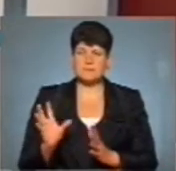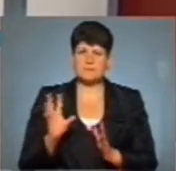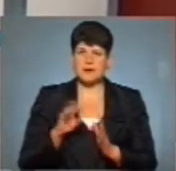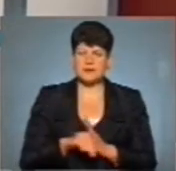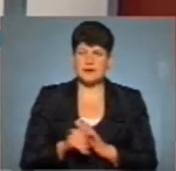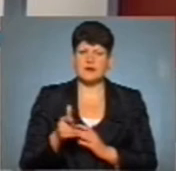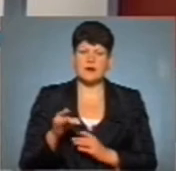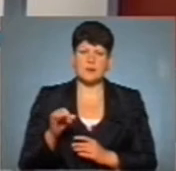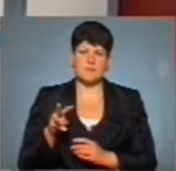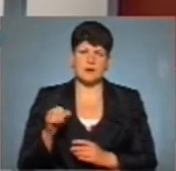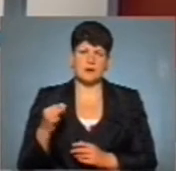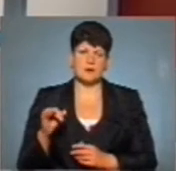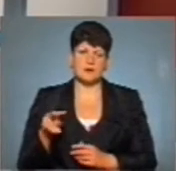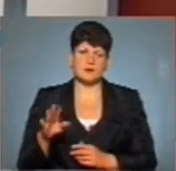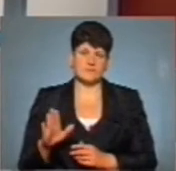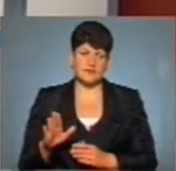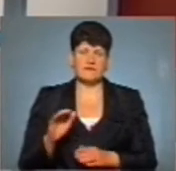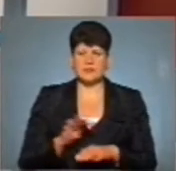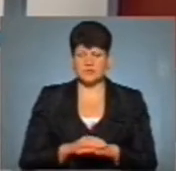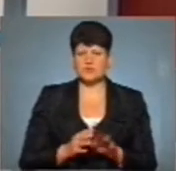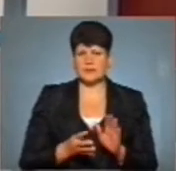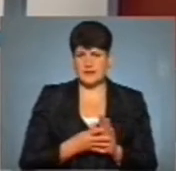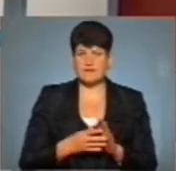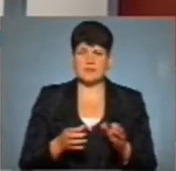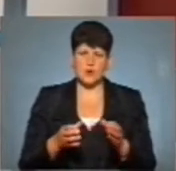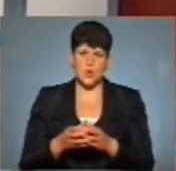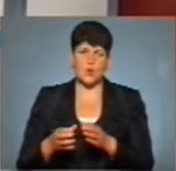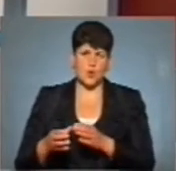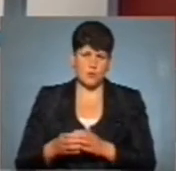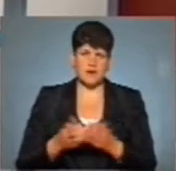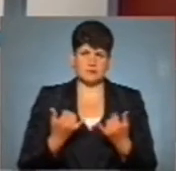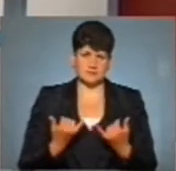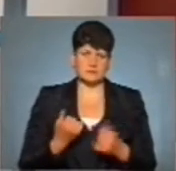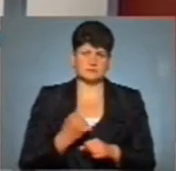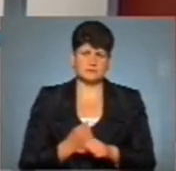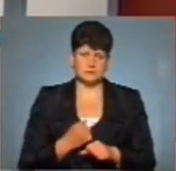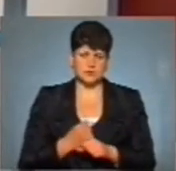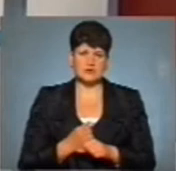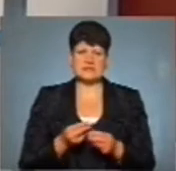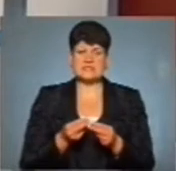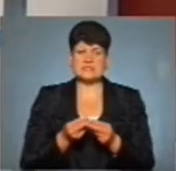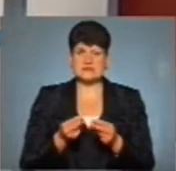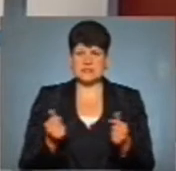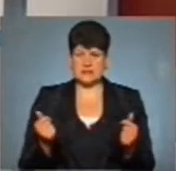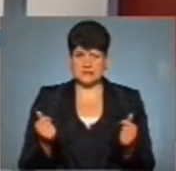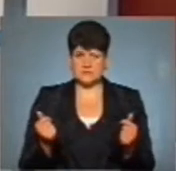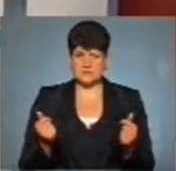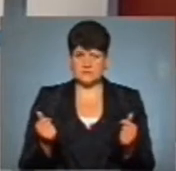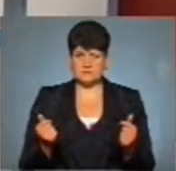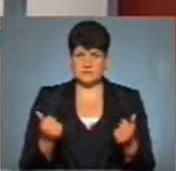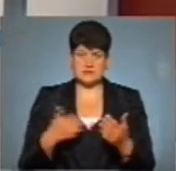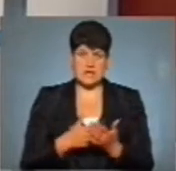до Грималівської громади. Фактично 9 громад з діючих на сьогодні зникне з